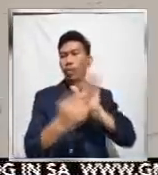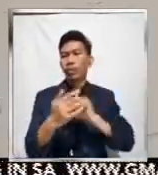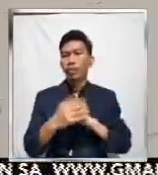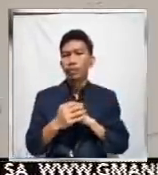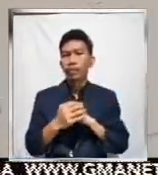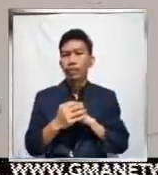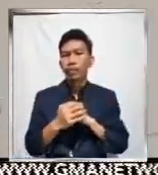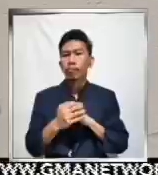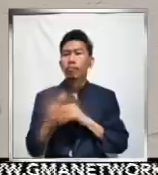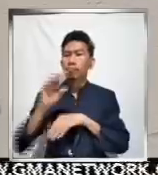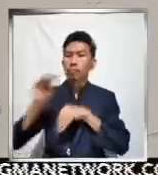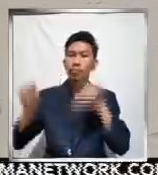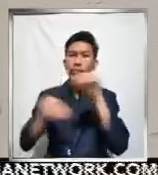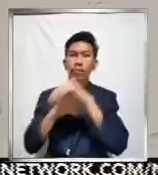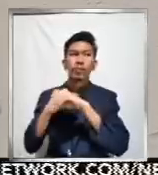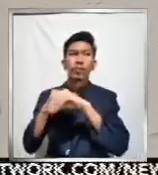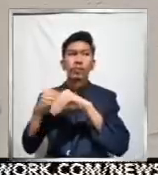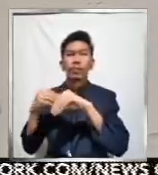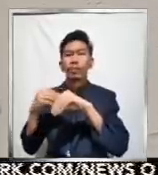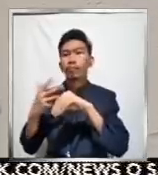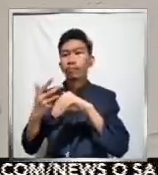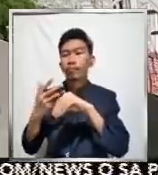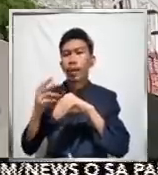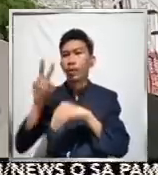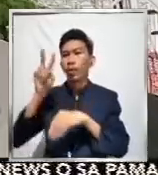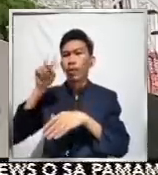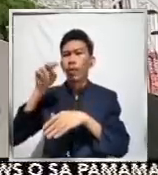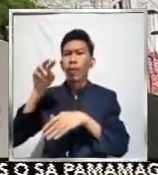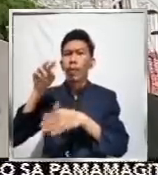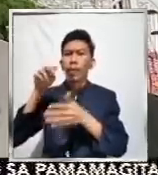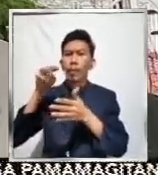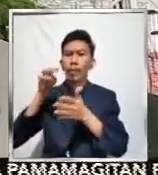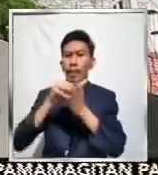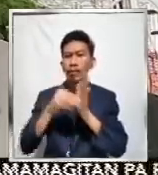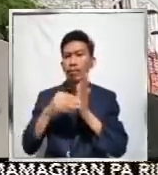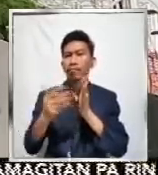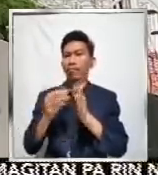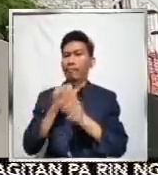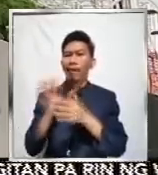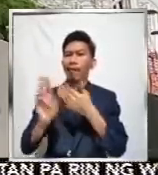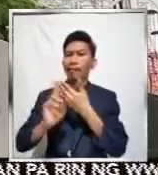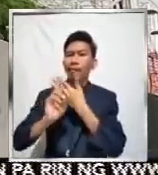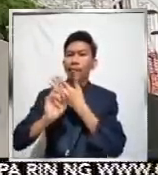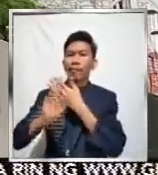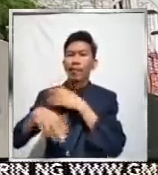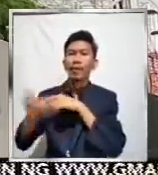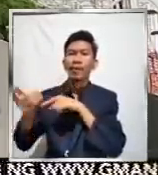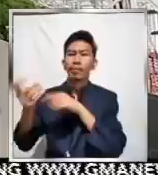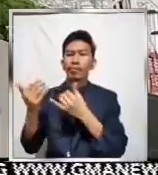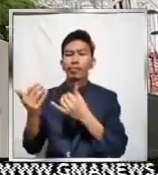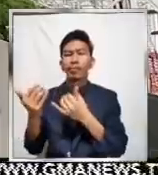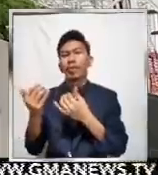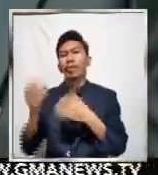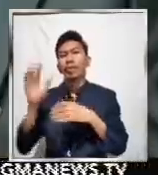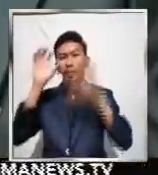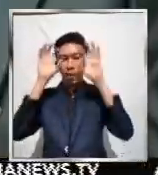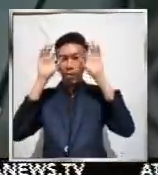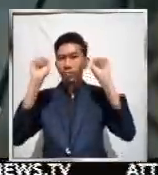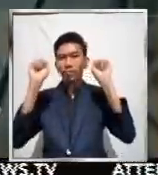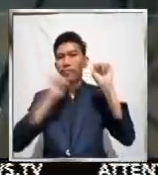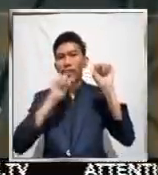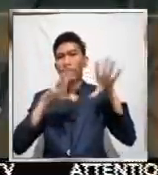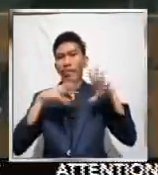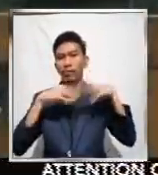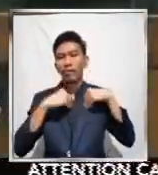mahigit 2 million pesos ang hindi naibalik hanggang nitong Pebrero, kaya hindi na tinanggap ng Pangulo at ipinadonate na lamang sa charity. Wala